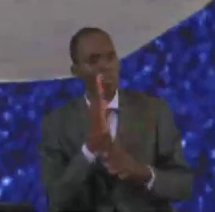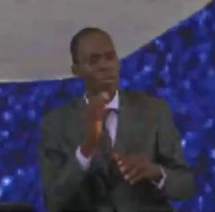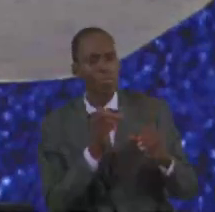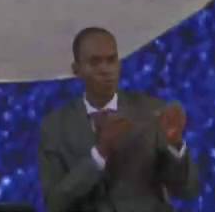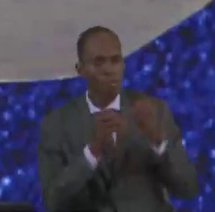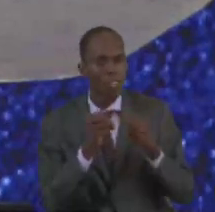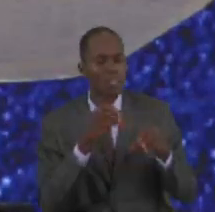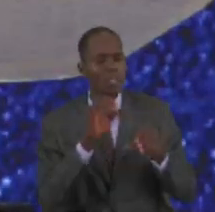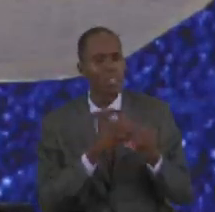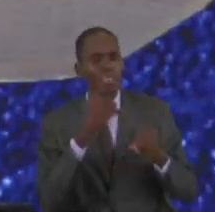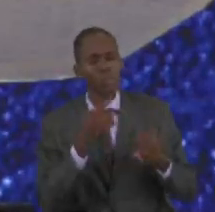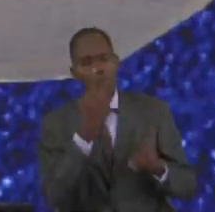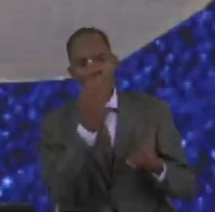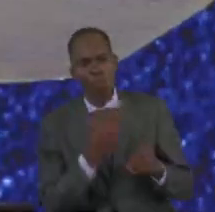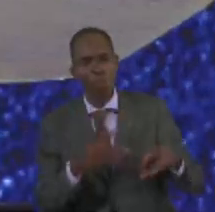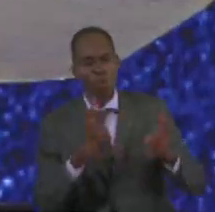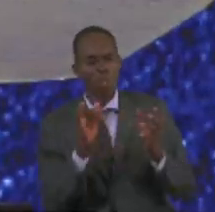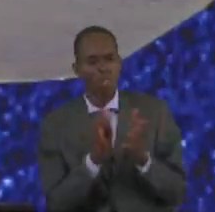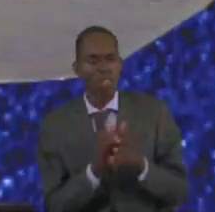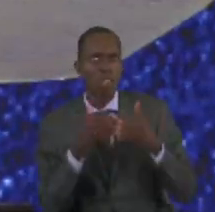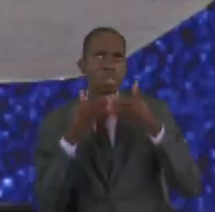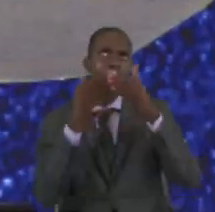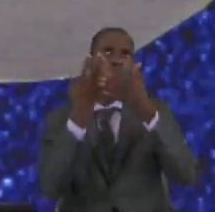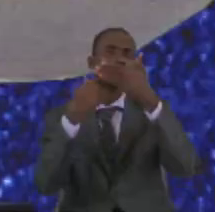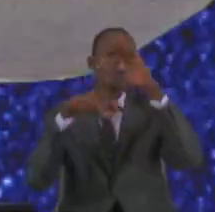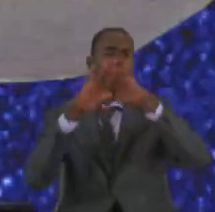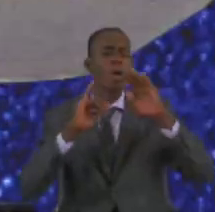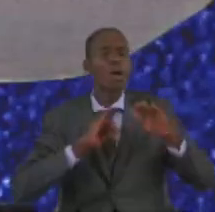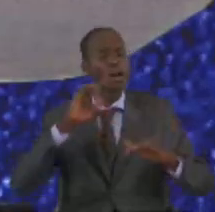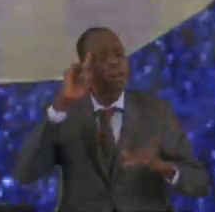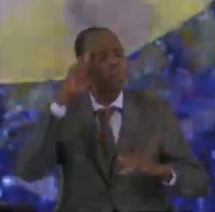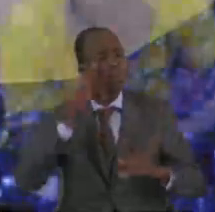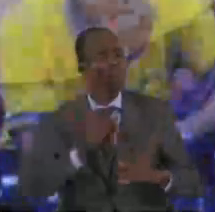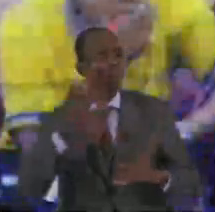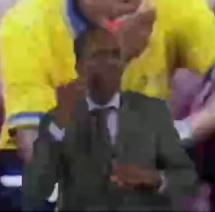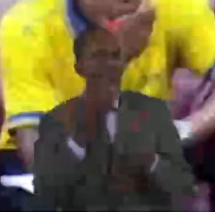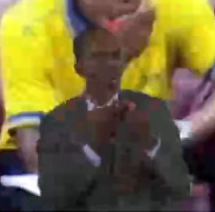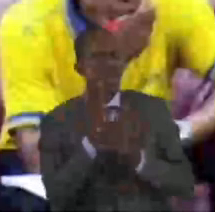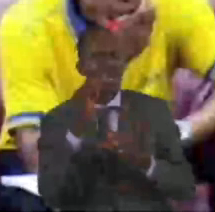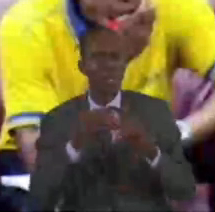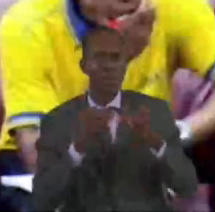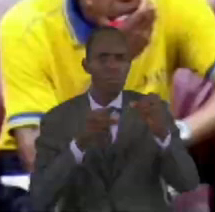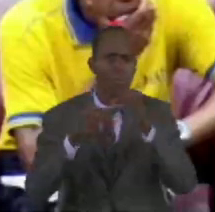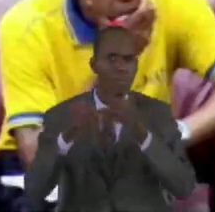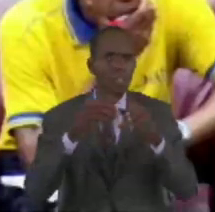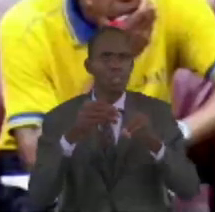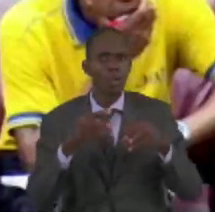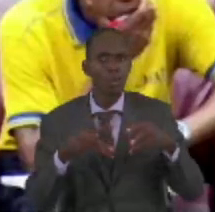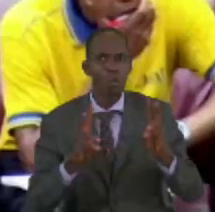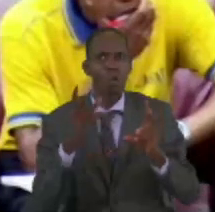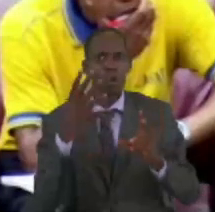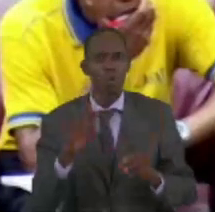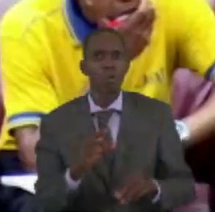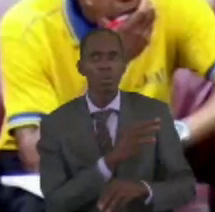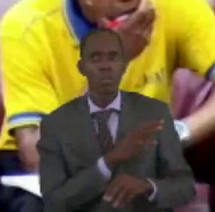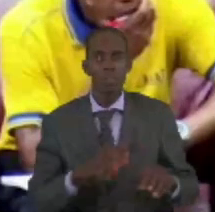lorsque je luttais contre la seule voie qui mène au ciel. Je croyais avoir raison lorsque